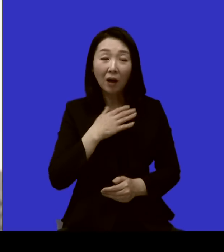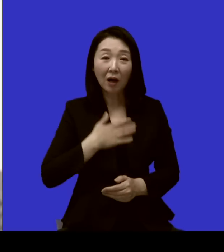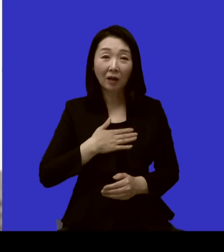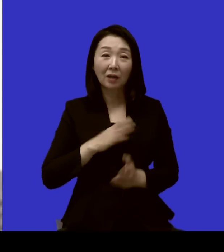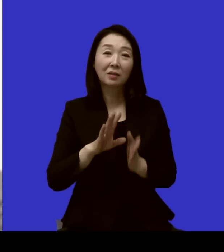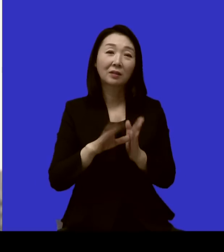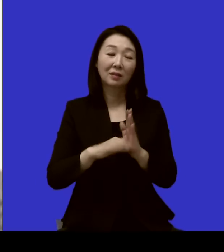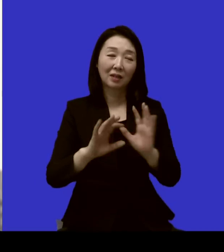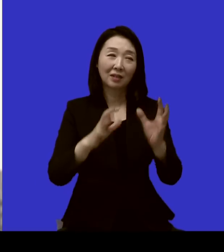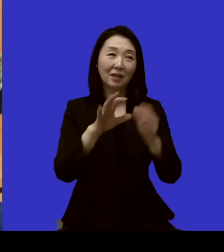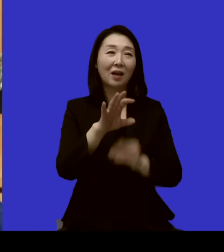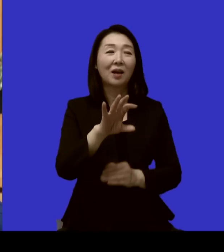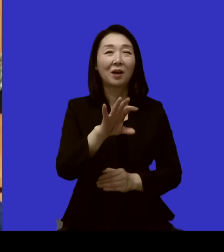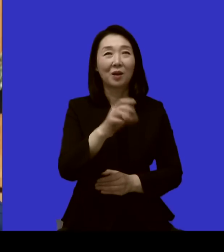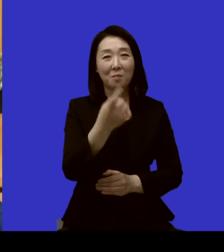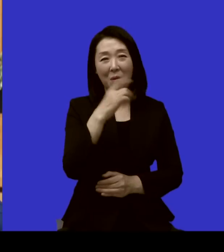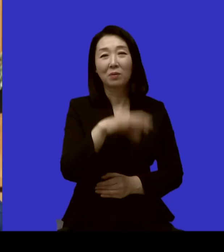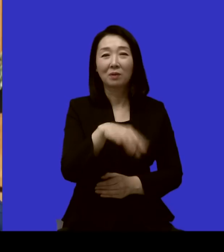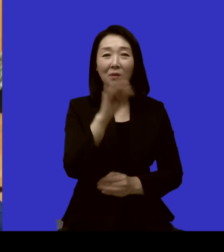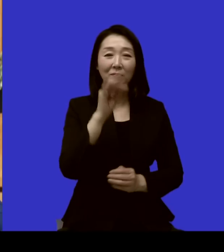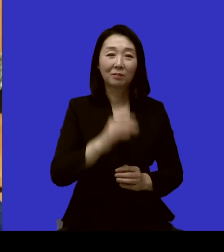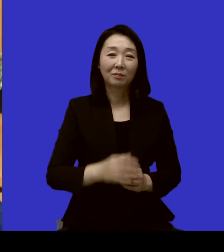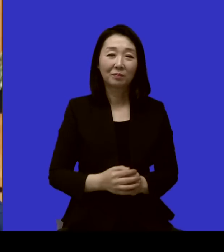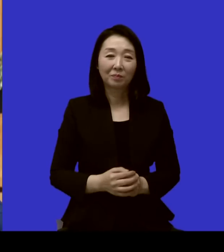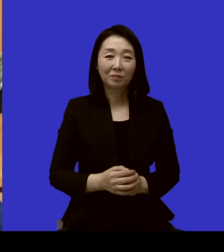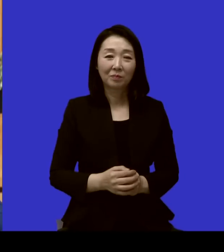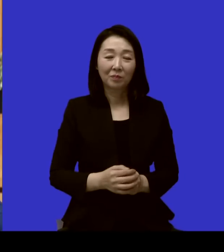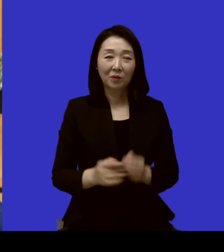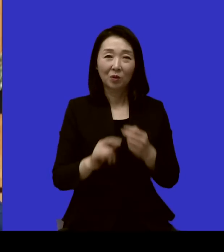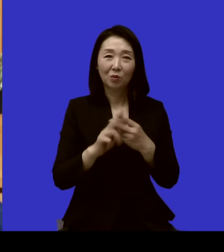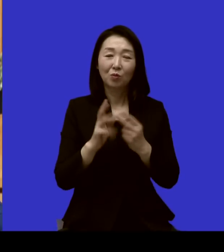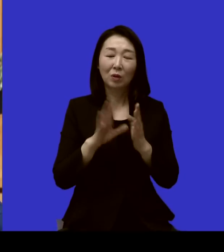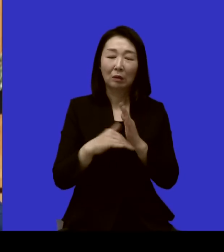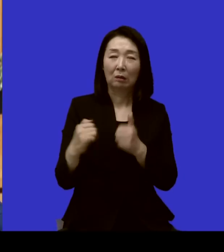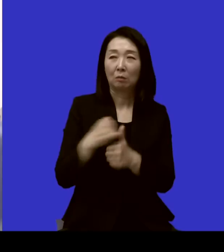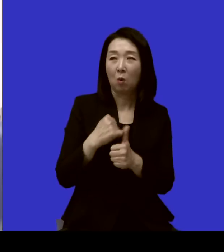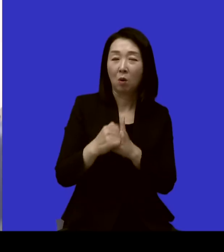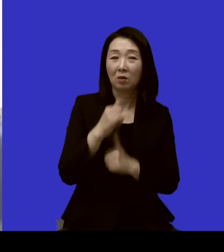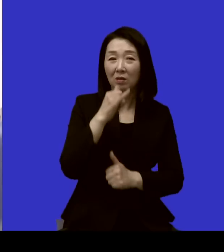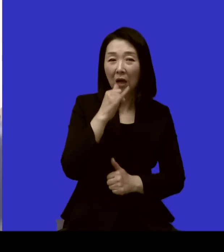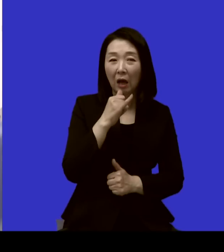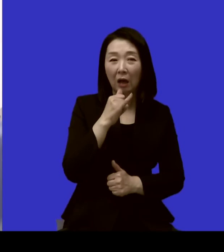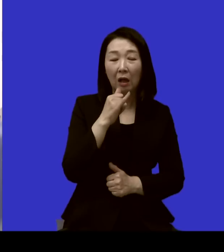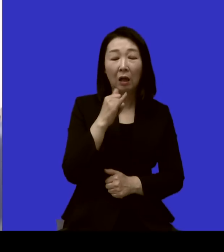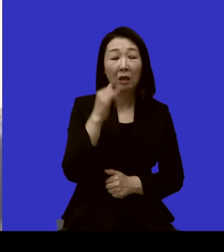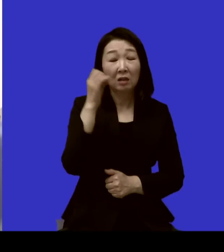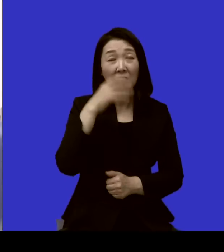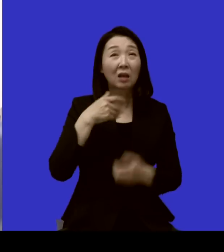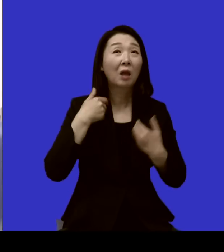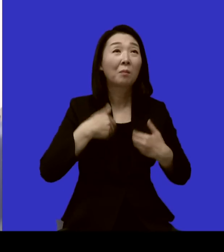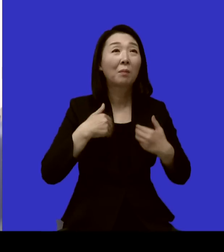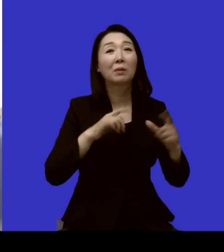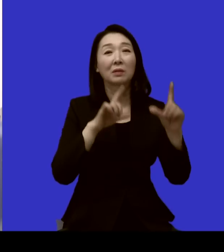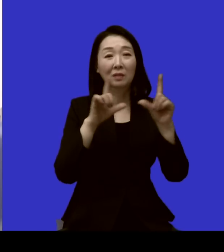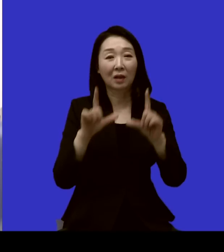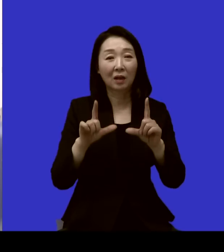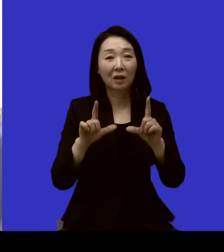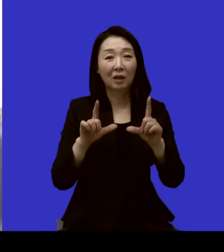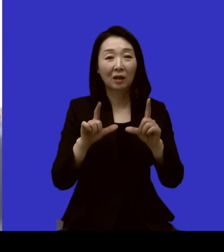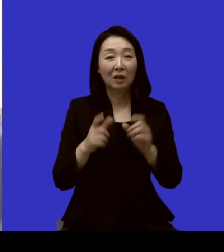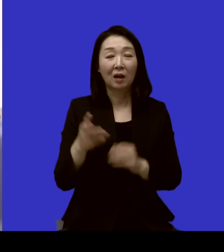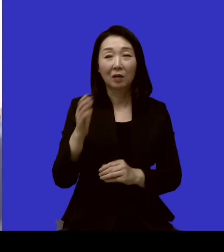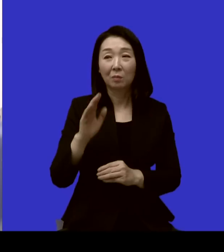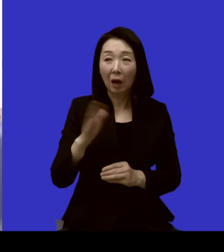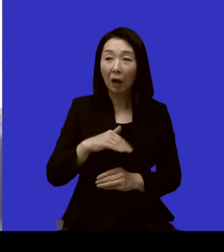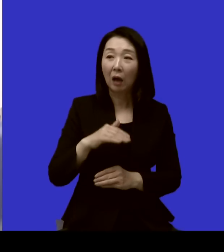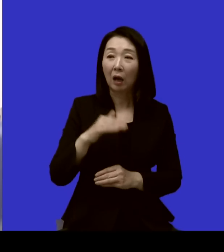세상을 처음 배운 것 같아요. 사실은 중학교 때부터는 얻어맞기 바빠가지고 뭐 아예 정신이 없었다가 그때 우리 사회가